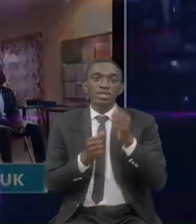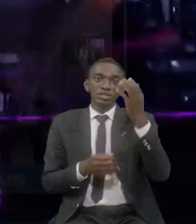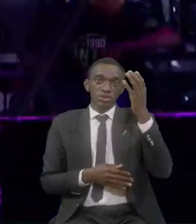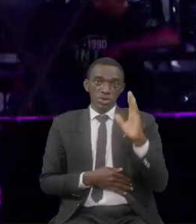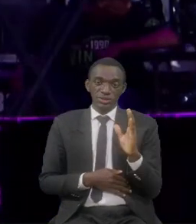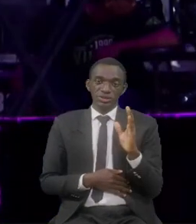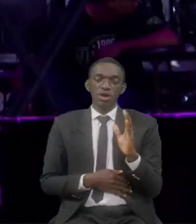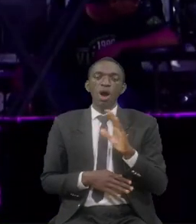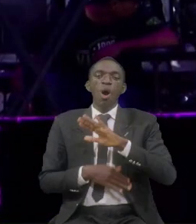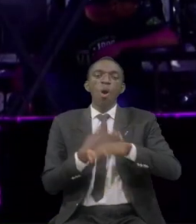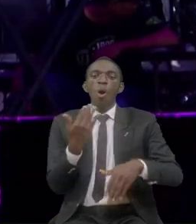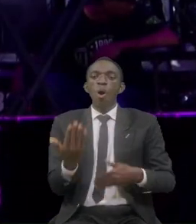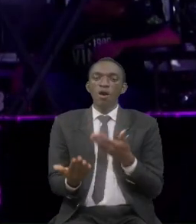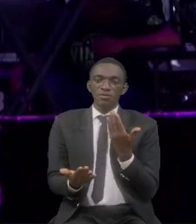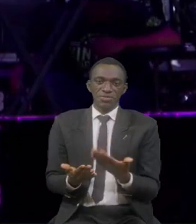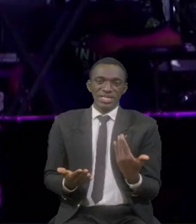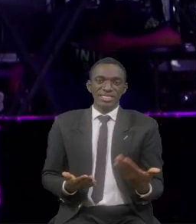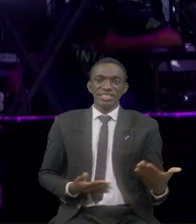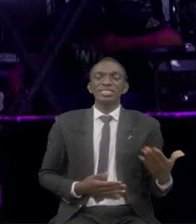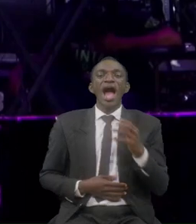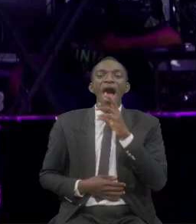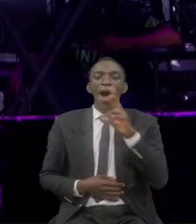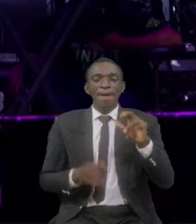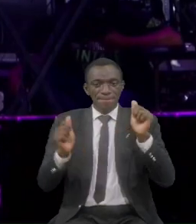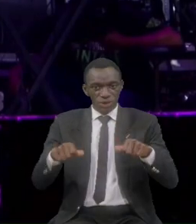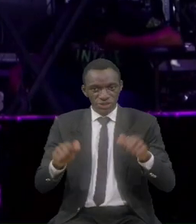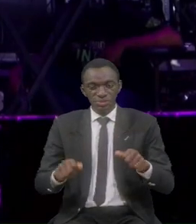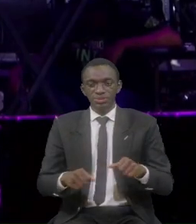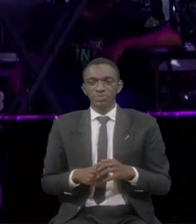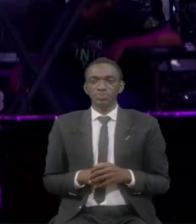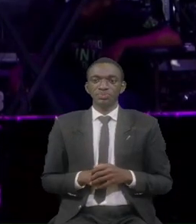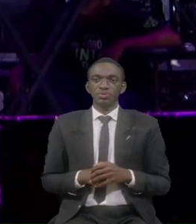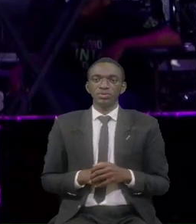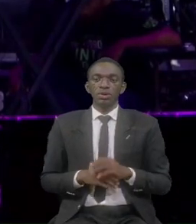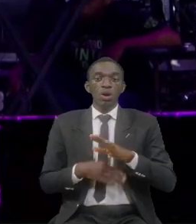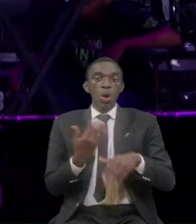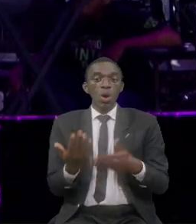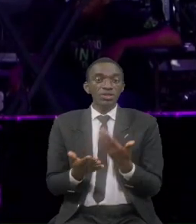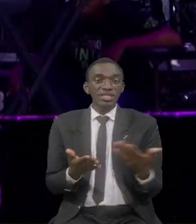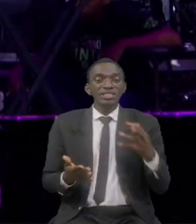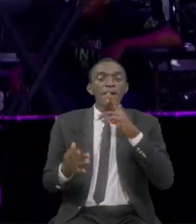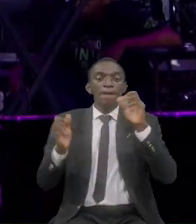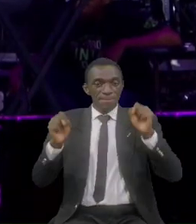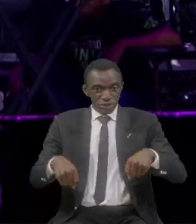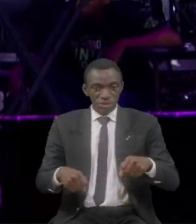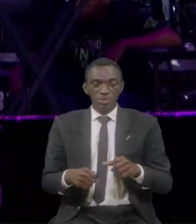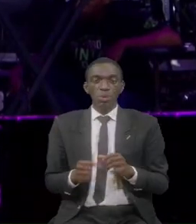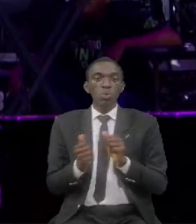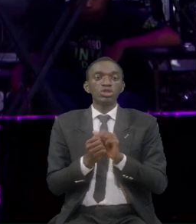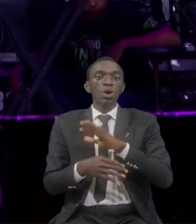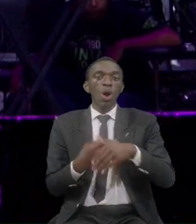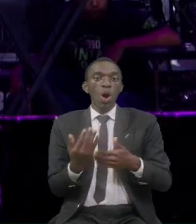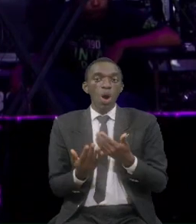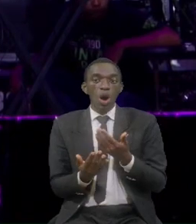All things are possible. Ang tanang butang posible gayon. All things are possible with all men. Ang tanang